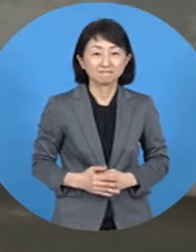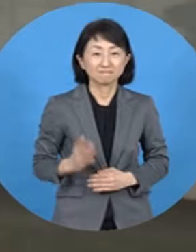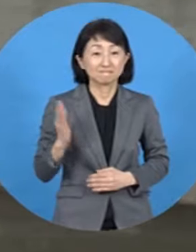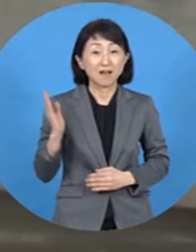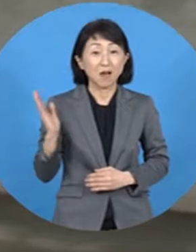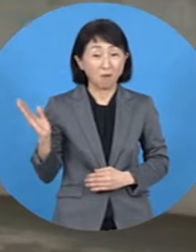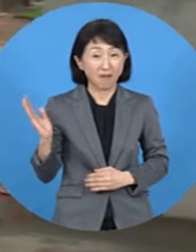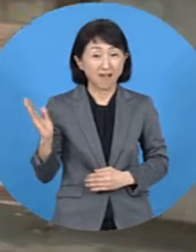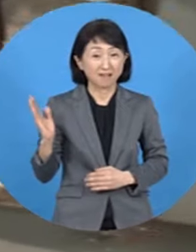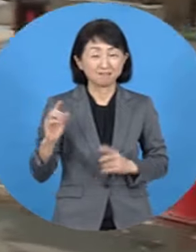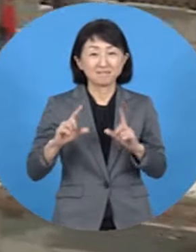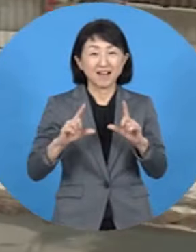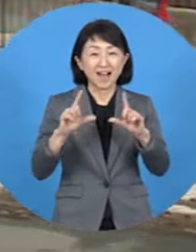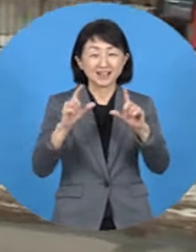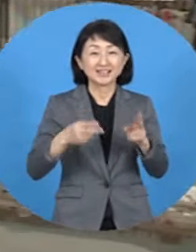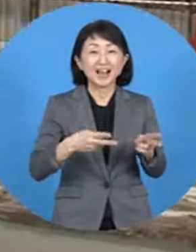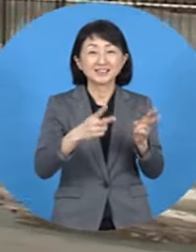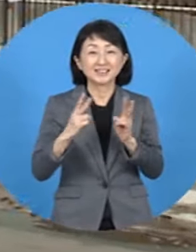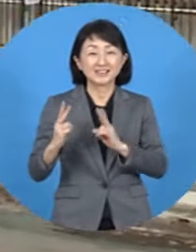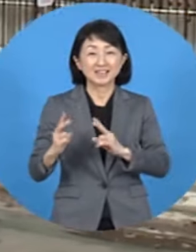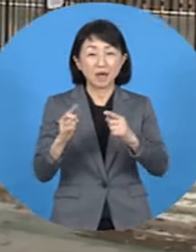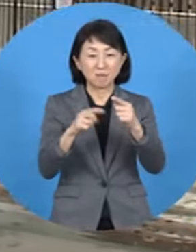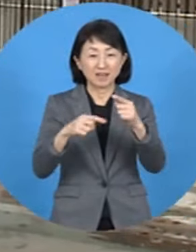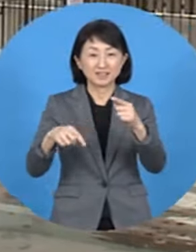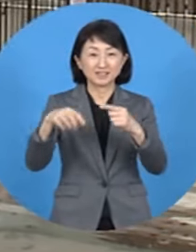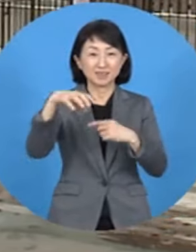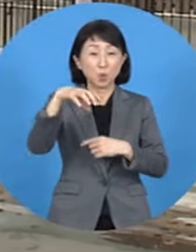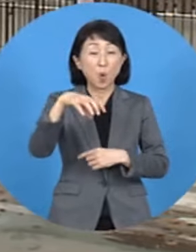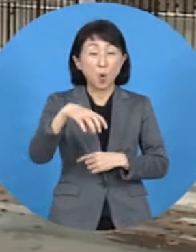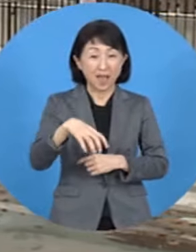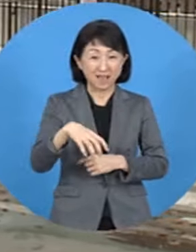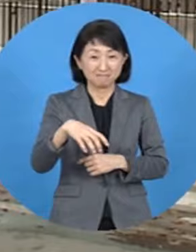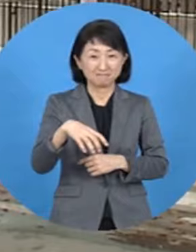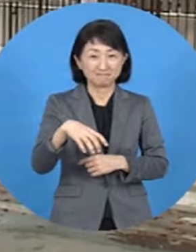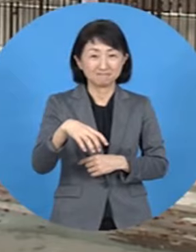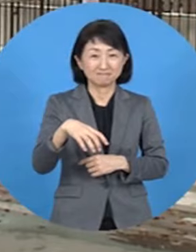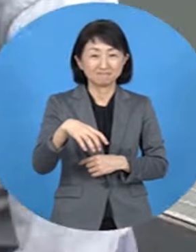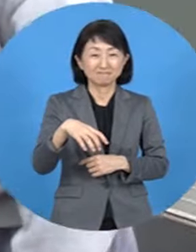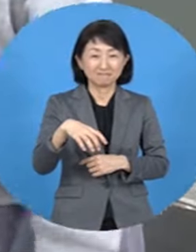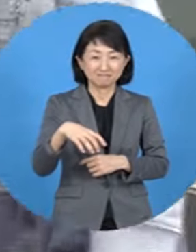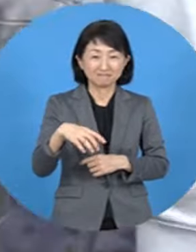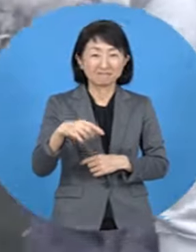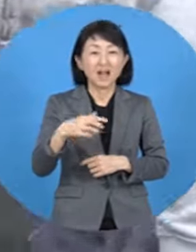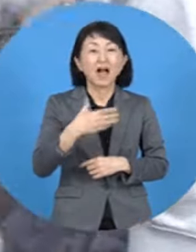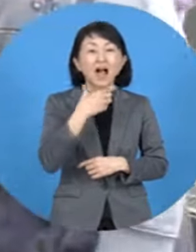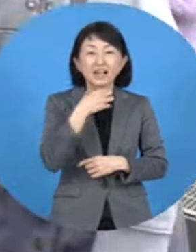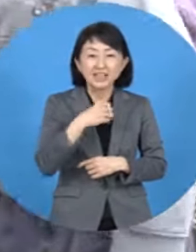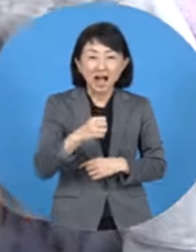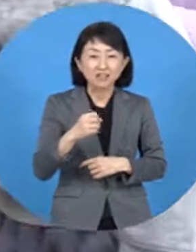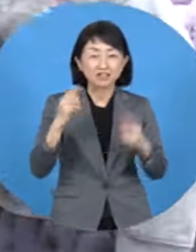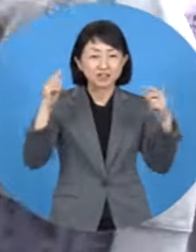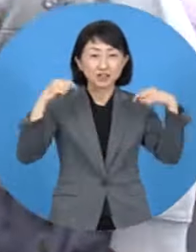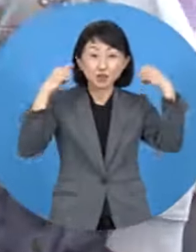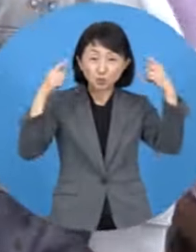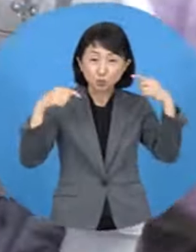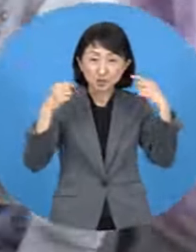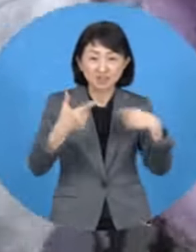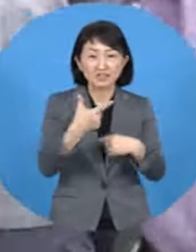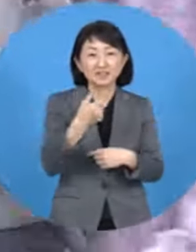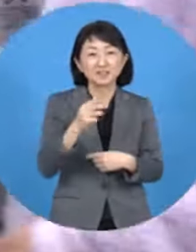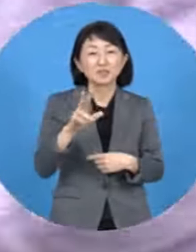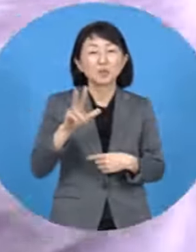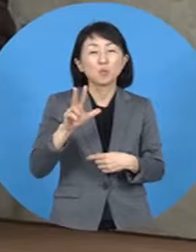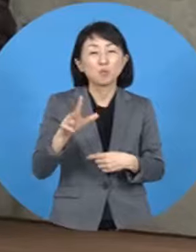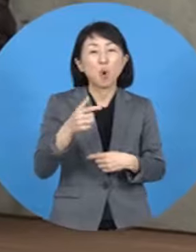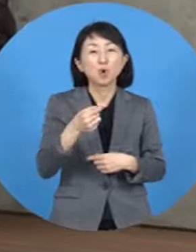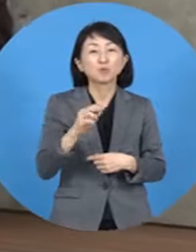一方、東板橋公園内にある板橋こども動物園ではヤギや羊、モルモットなど可